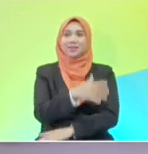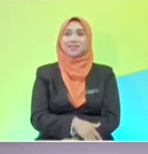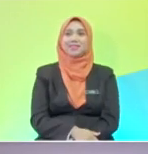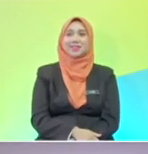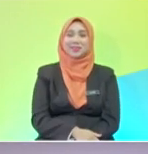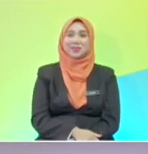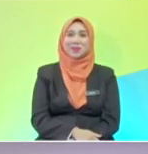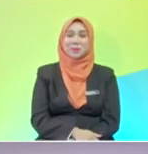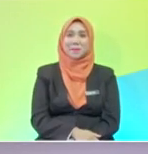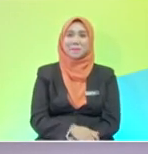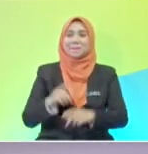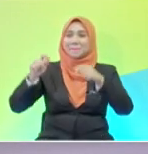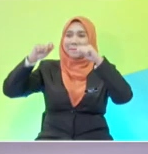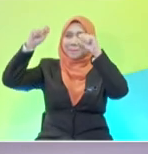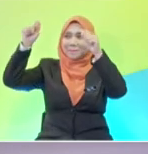-betul